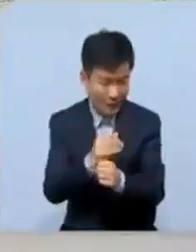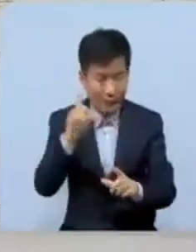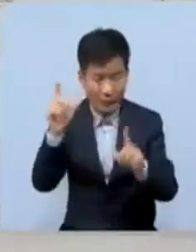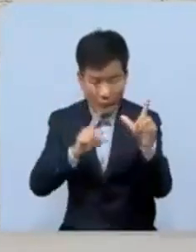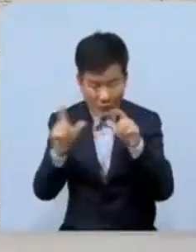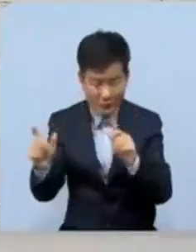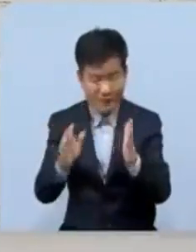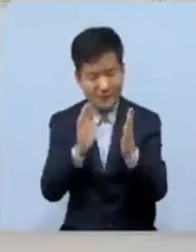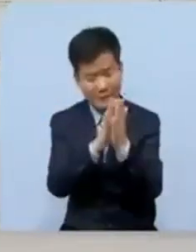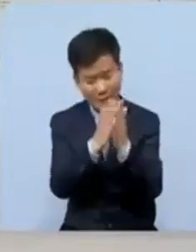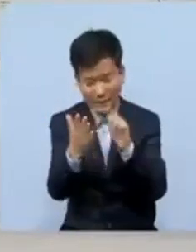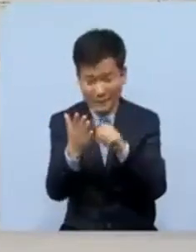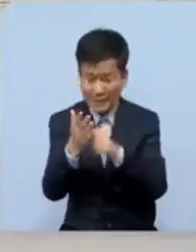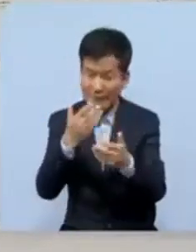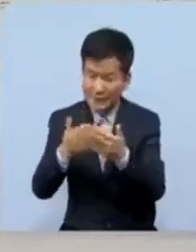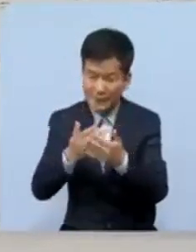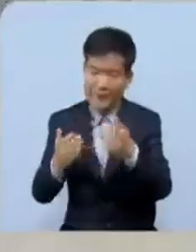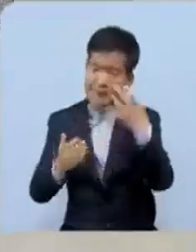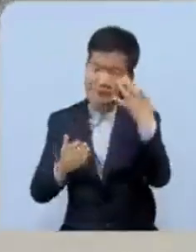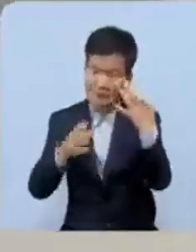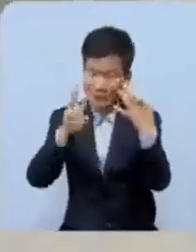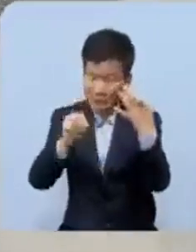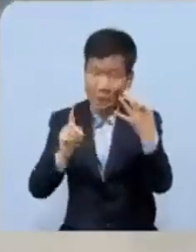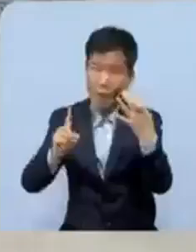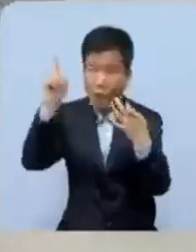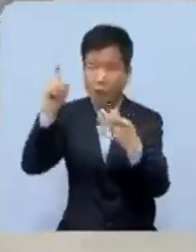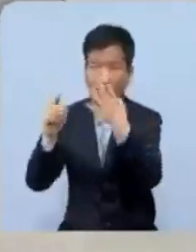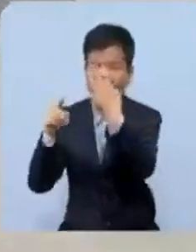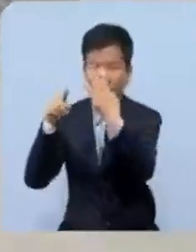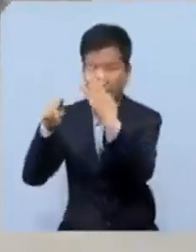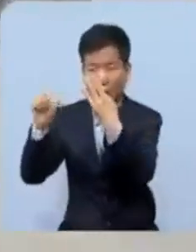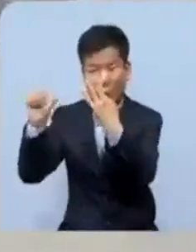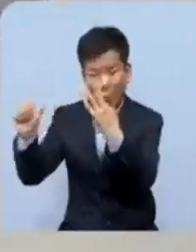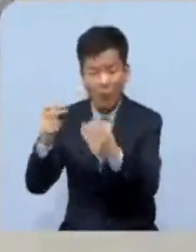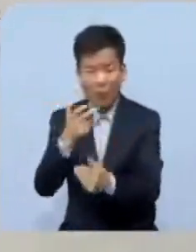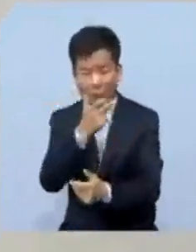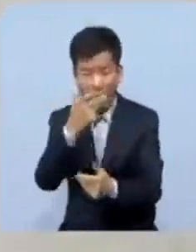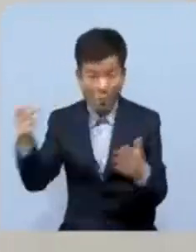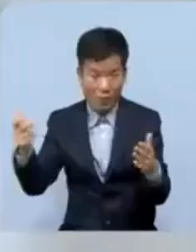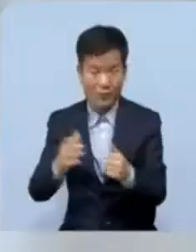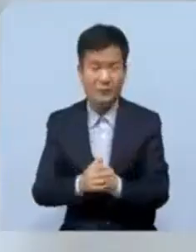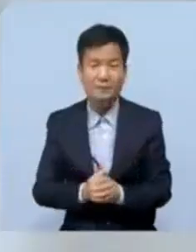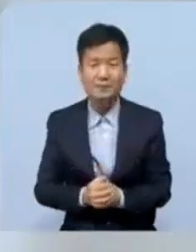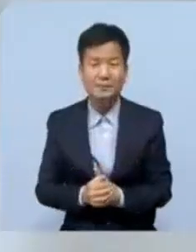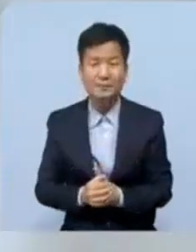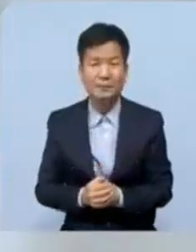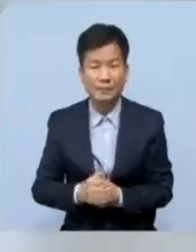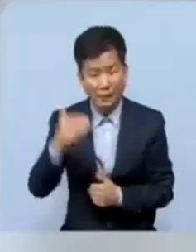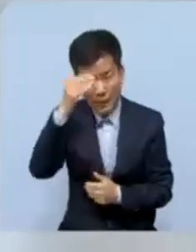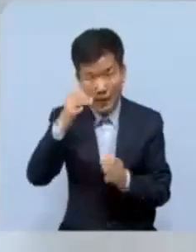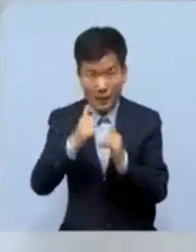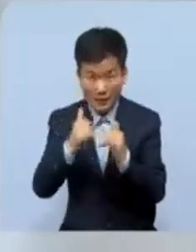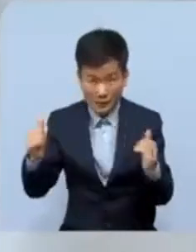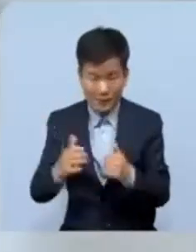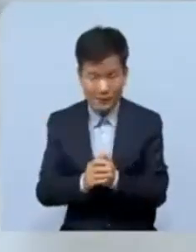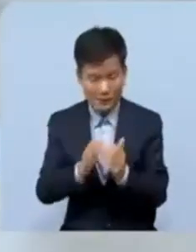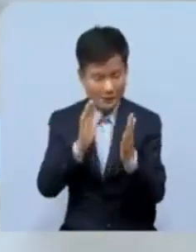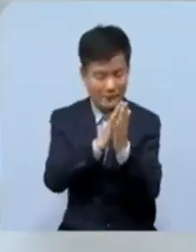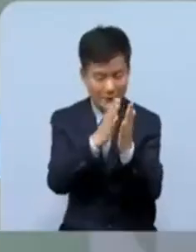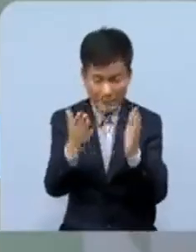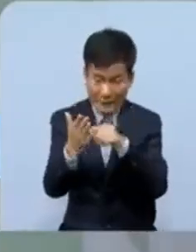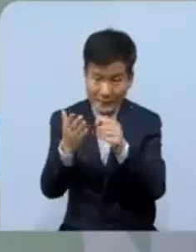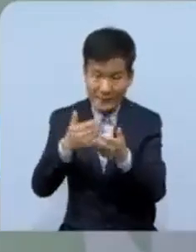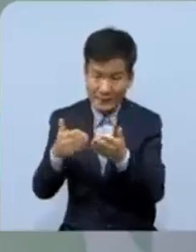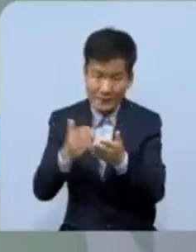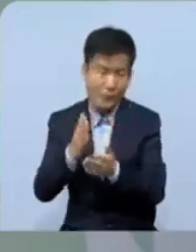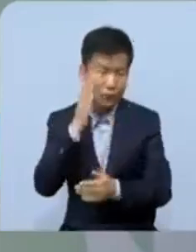담은 특보는 크기는 너비 43m 루피가 3.5m 에 이를 정도로 웅장합니다 관람객들은 탁본 으로 재현된